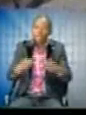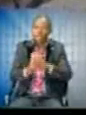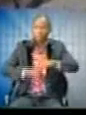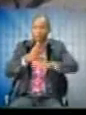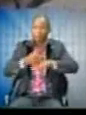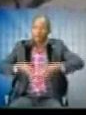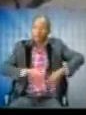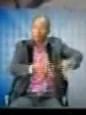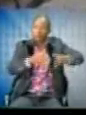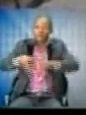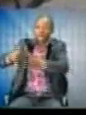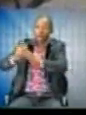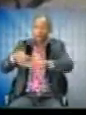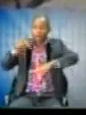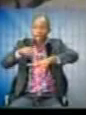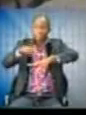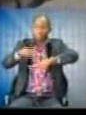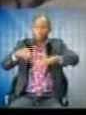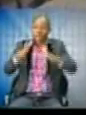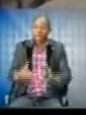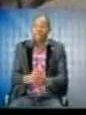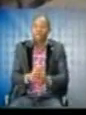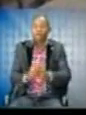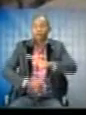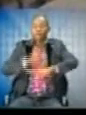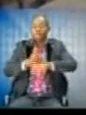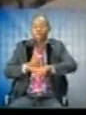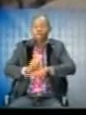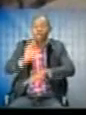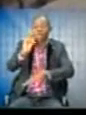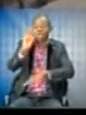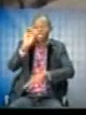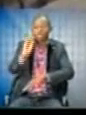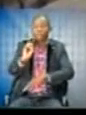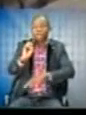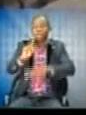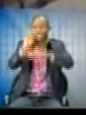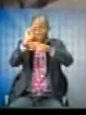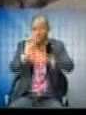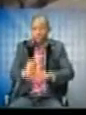piétons. Il est fait de manière à supporter des charges au-delà de 80 tonnes.